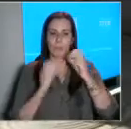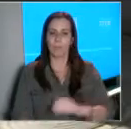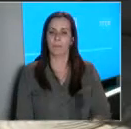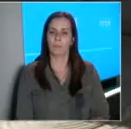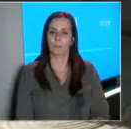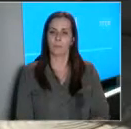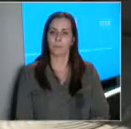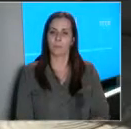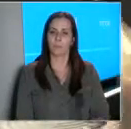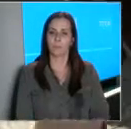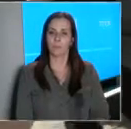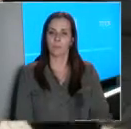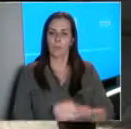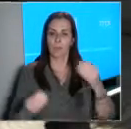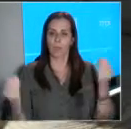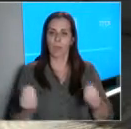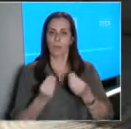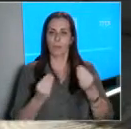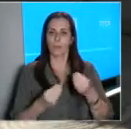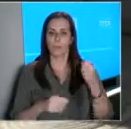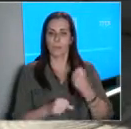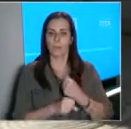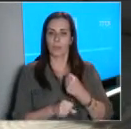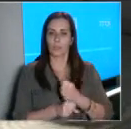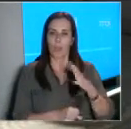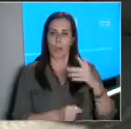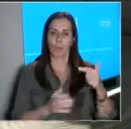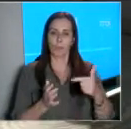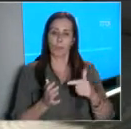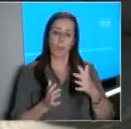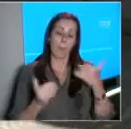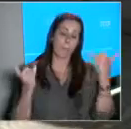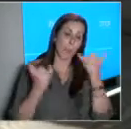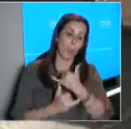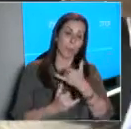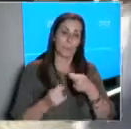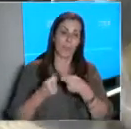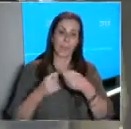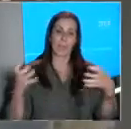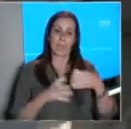רבין? דבר שנעשה ייתכן בטעות, מי שאירגן